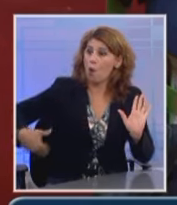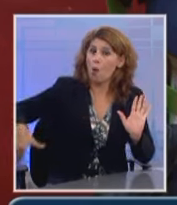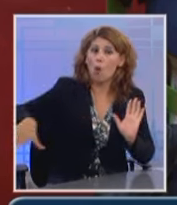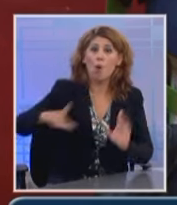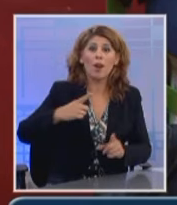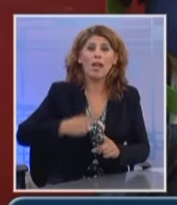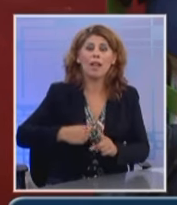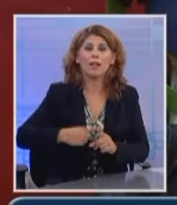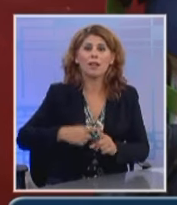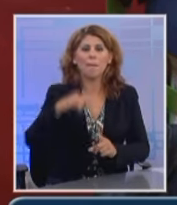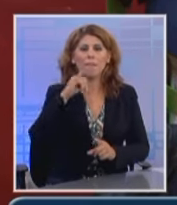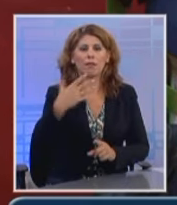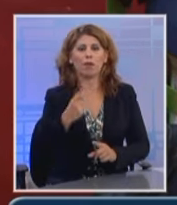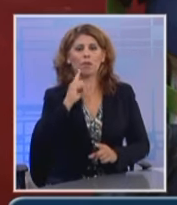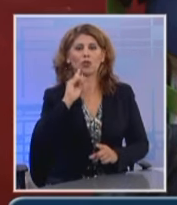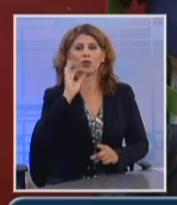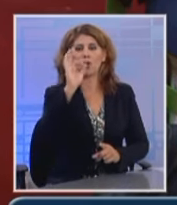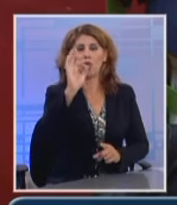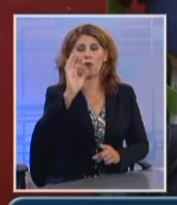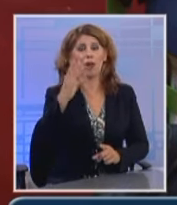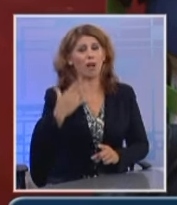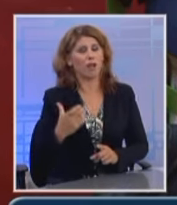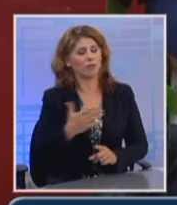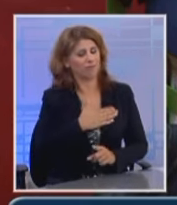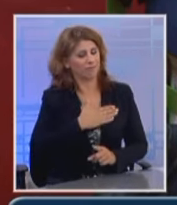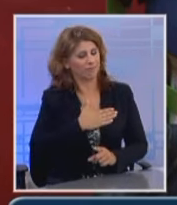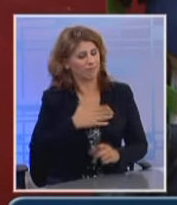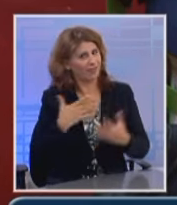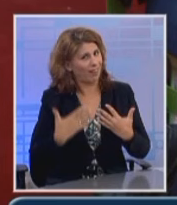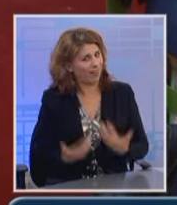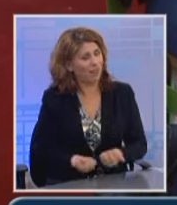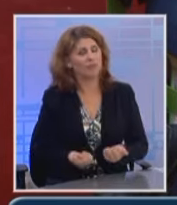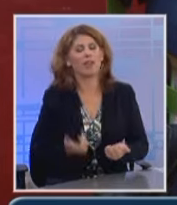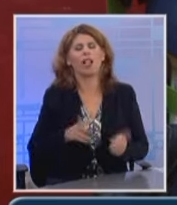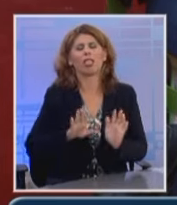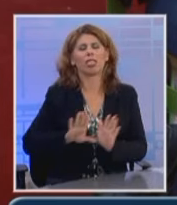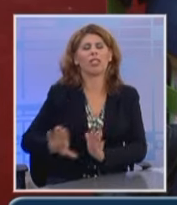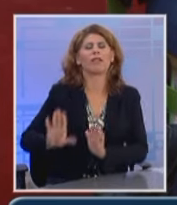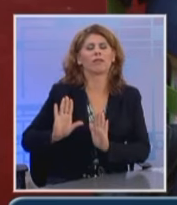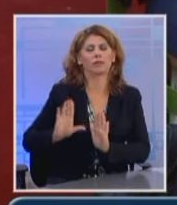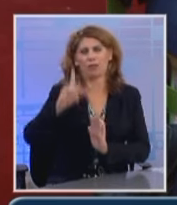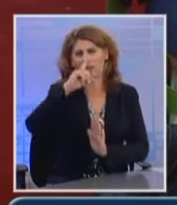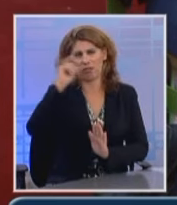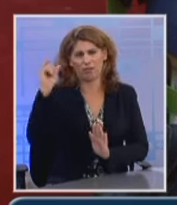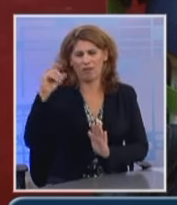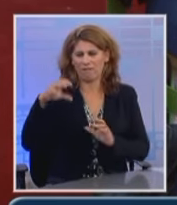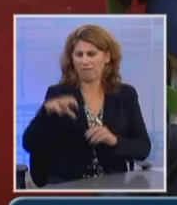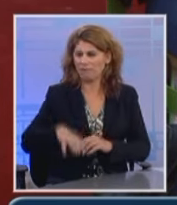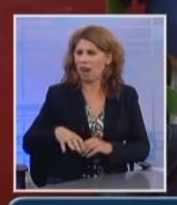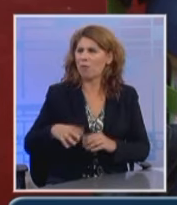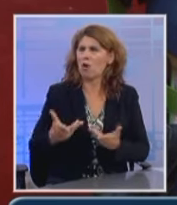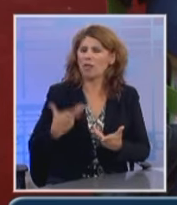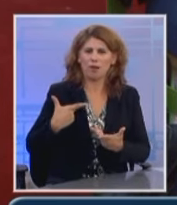πάντοτε έχουμε στόχους, έχουμε φιλότιμο, δεν αφήνουμε τις δύσκολες καταστάσεις να μας ρίξουν κάτω